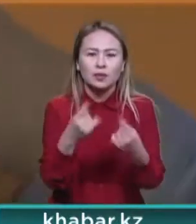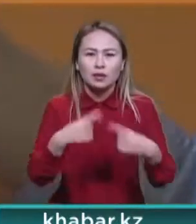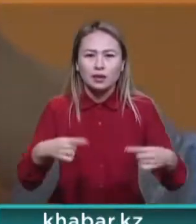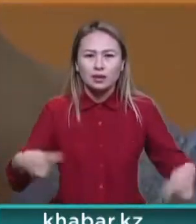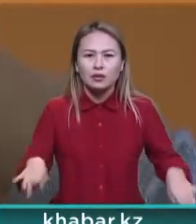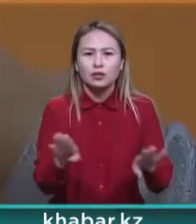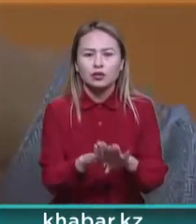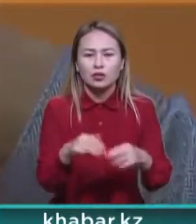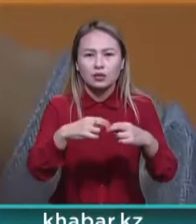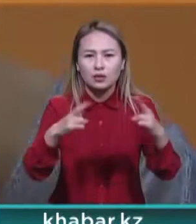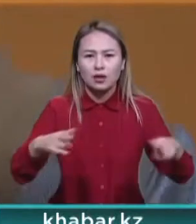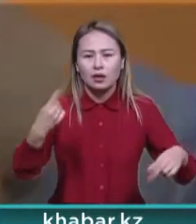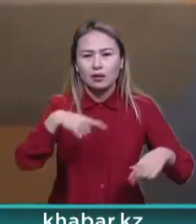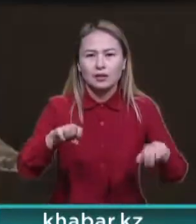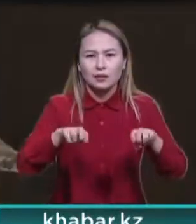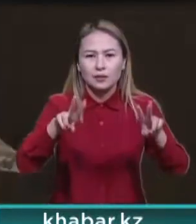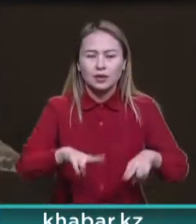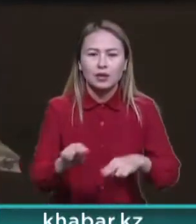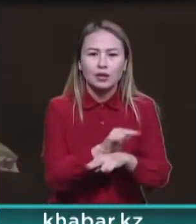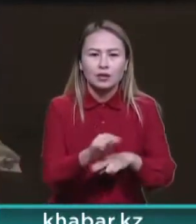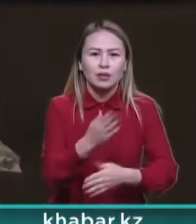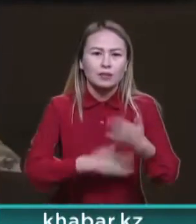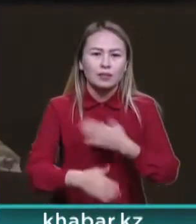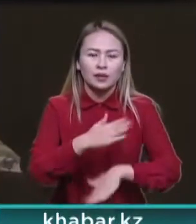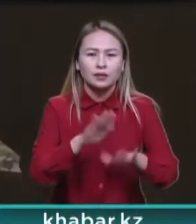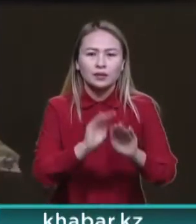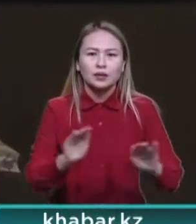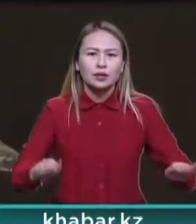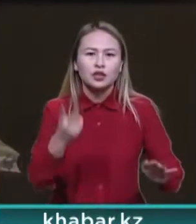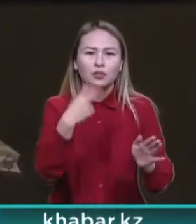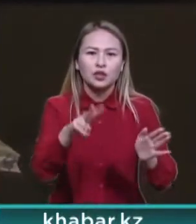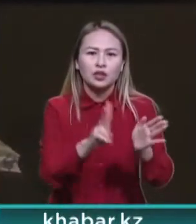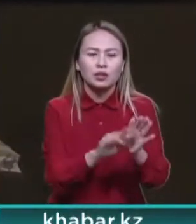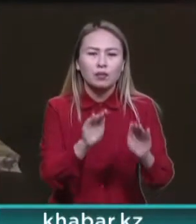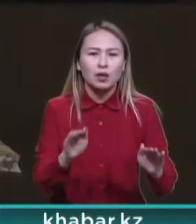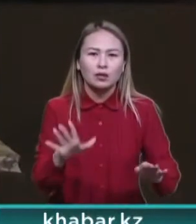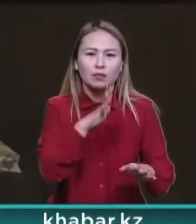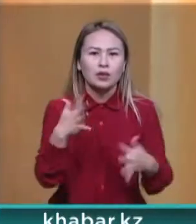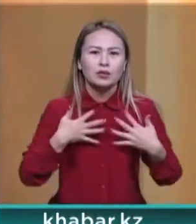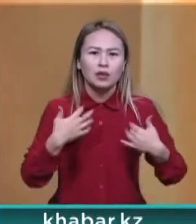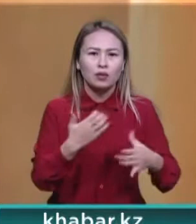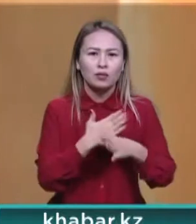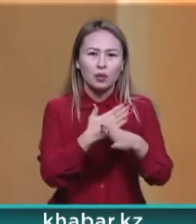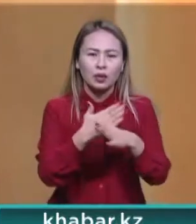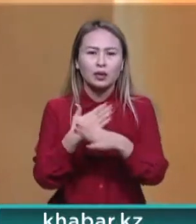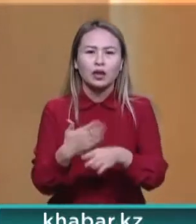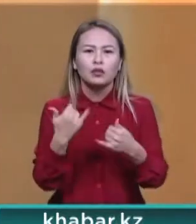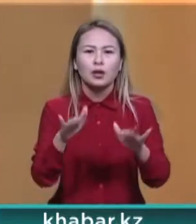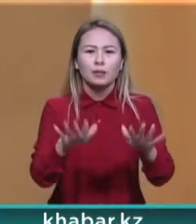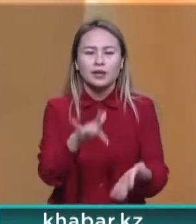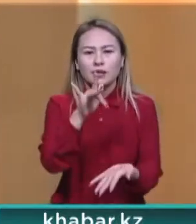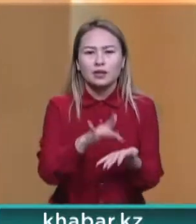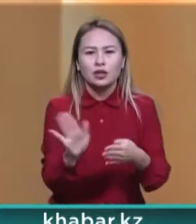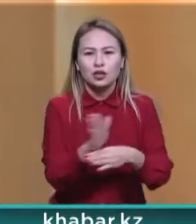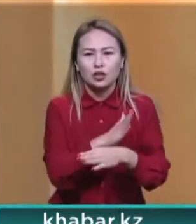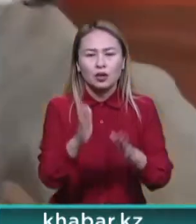Қазір мекемедегі түрлі мамандар сал және аутизм ауруына шалдыққан 27 баланың оңалып кетуіне көмектеседі. Бұл мекеме жеке